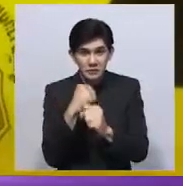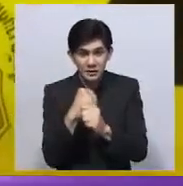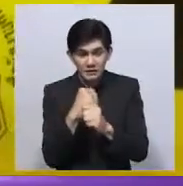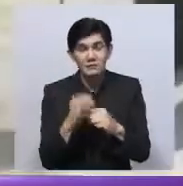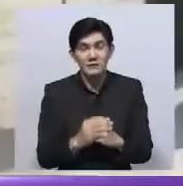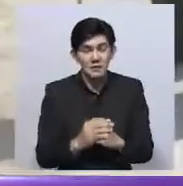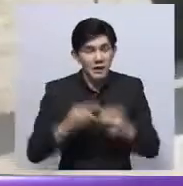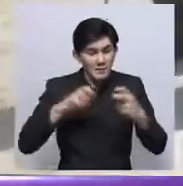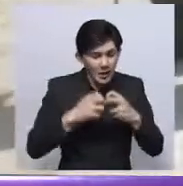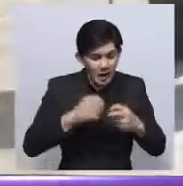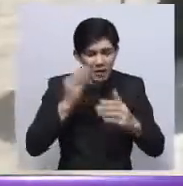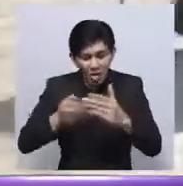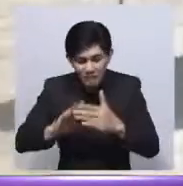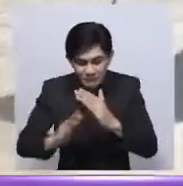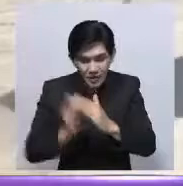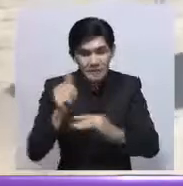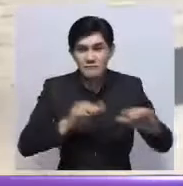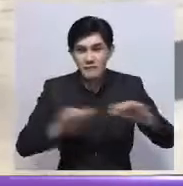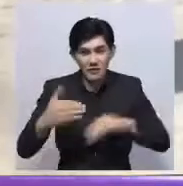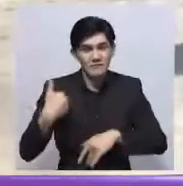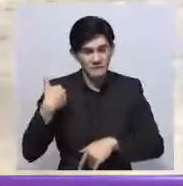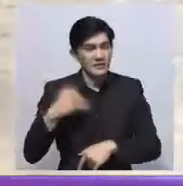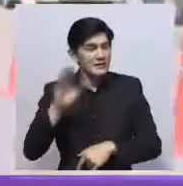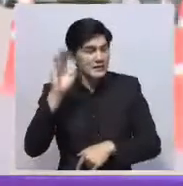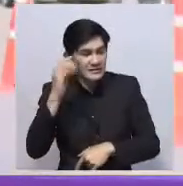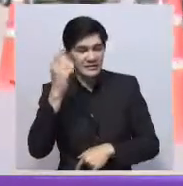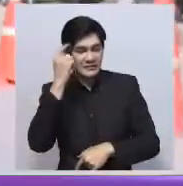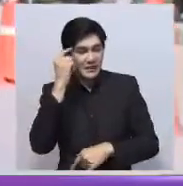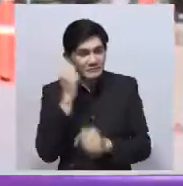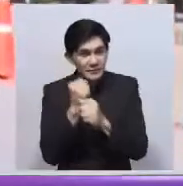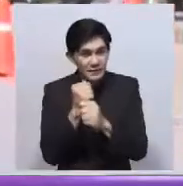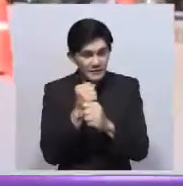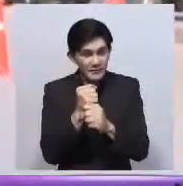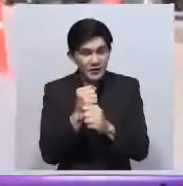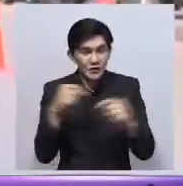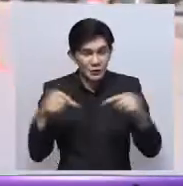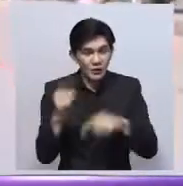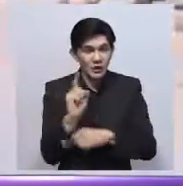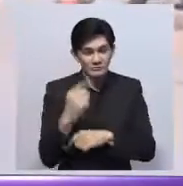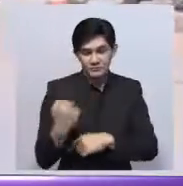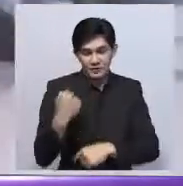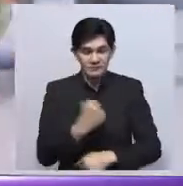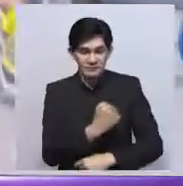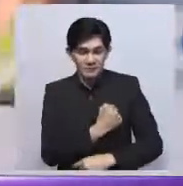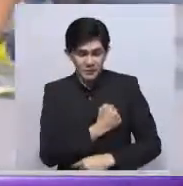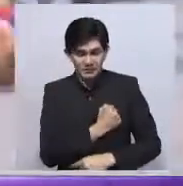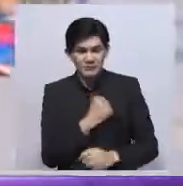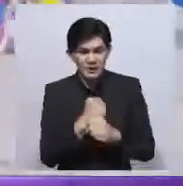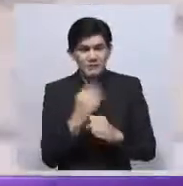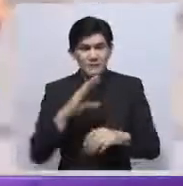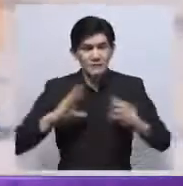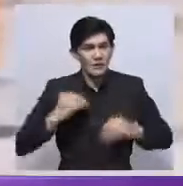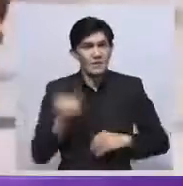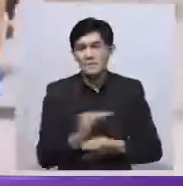พร้อมฝ่าฟันยังคงมีศรัทธาไม่หวั่นไหวทำใจให้เป็นเพชรทางไม่แพ้ไรสิ